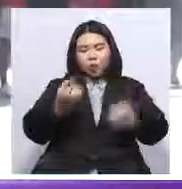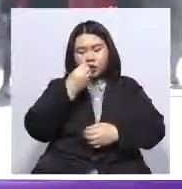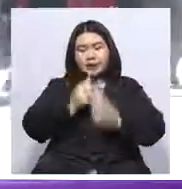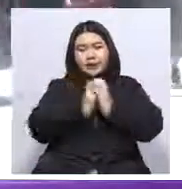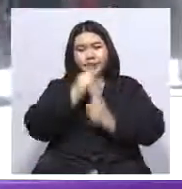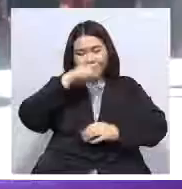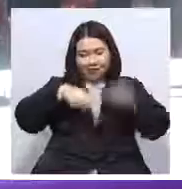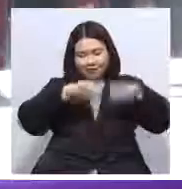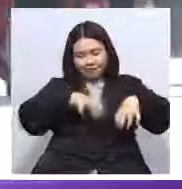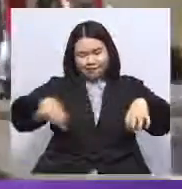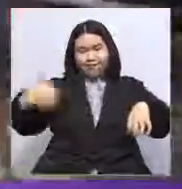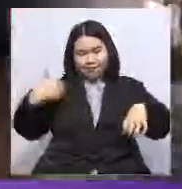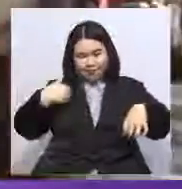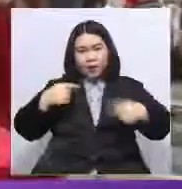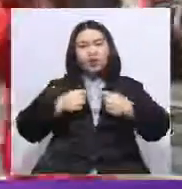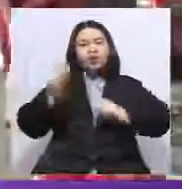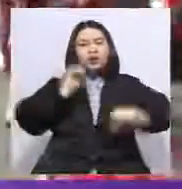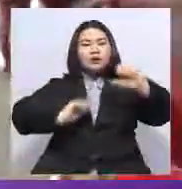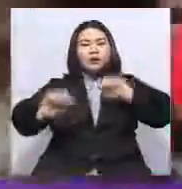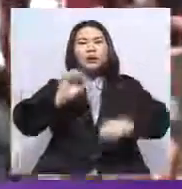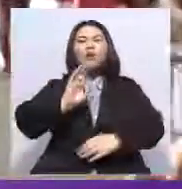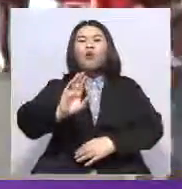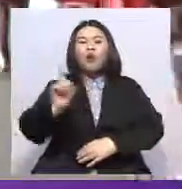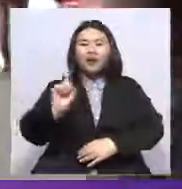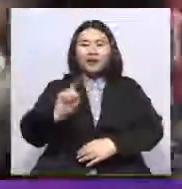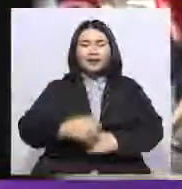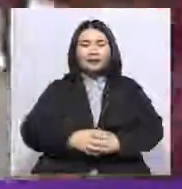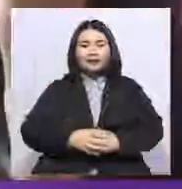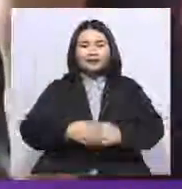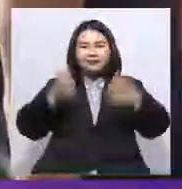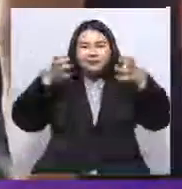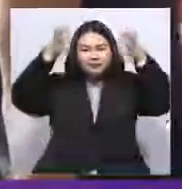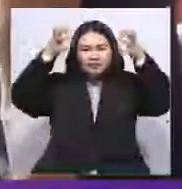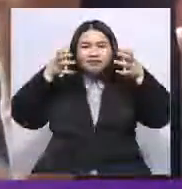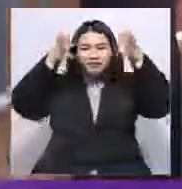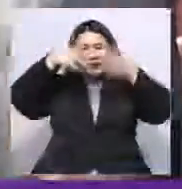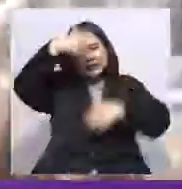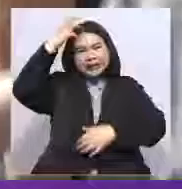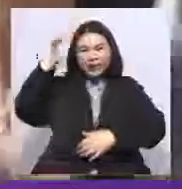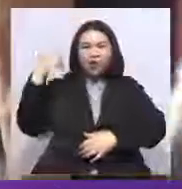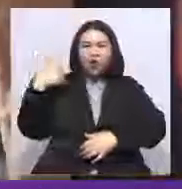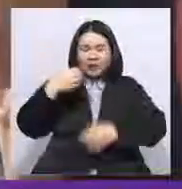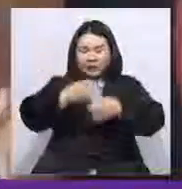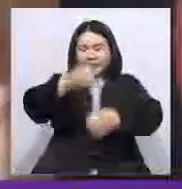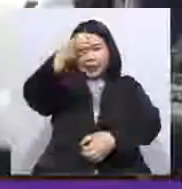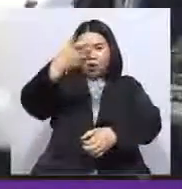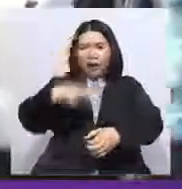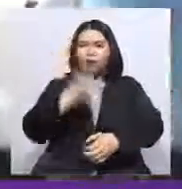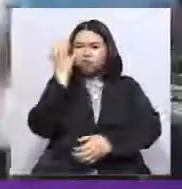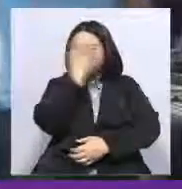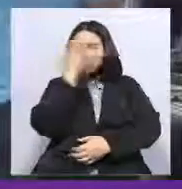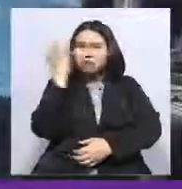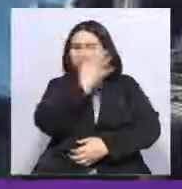ะคะพร้อมกับการแสดงขึ้นชื่อกิจกรรมอย่างเช่นเชิดสิงโตบนเสาดอกเหมยมายากลเปลี่ยนหน้ากาก